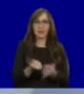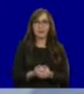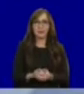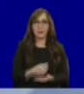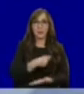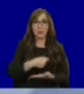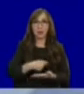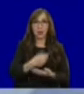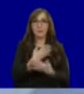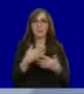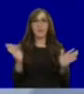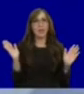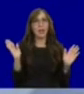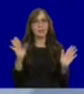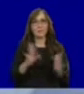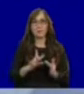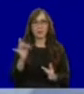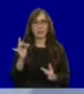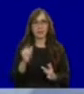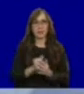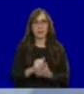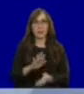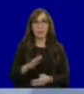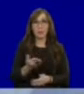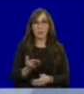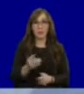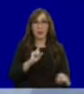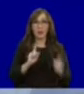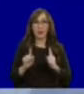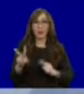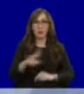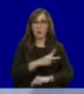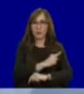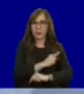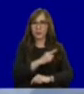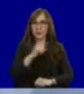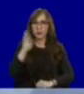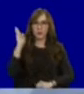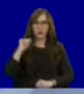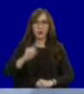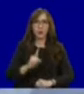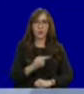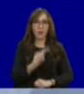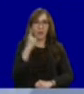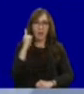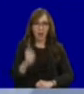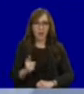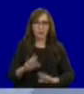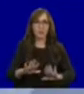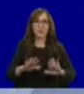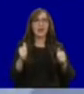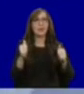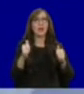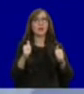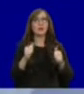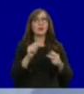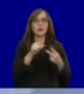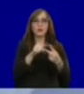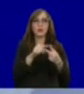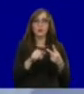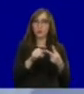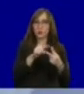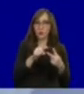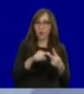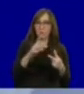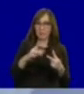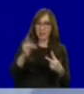bagaimana. Tetapi dia harus mulai. Pada saat vaksinasi sudah selesai, dia harus memulai menyediakan opsi ini. Dan dia boleh bertahap, itu terserah